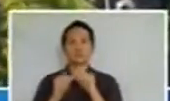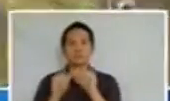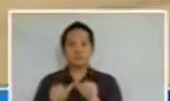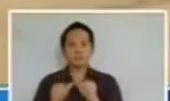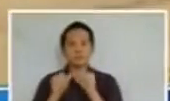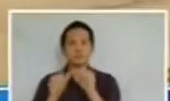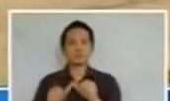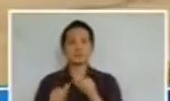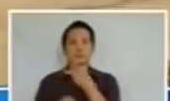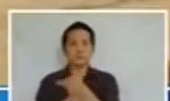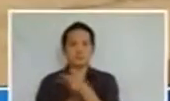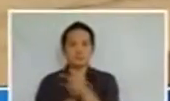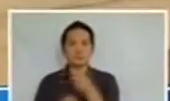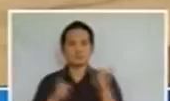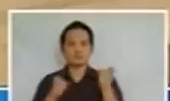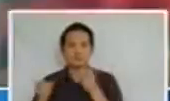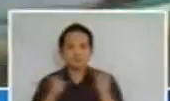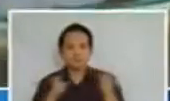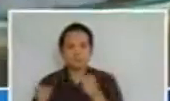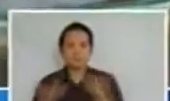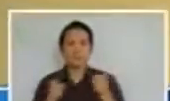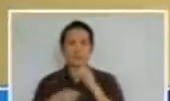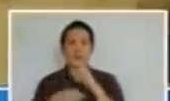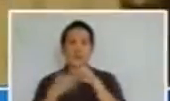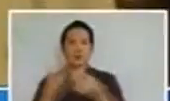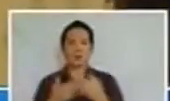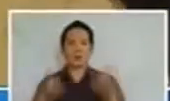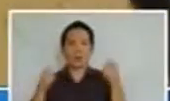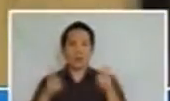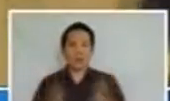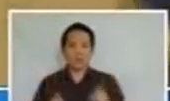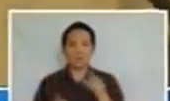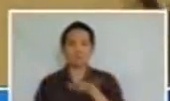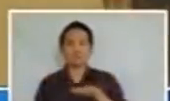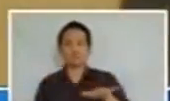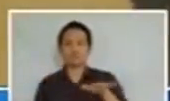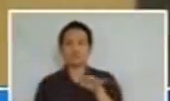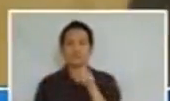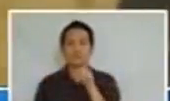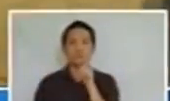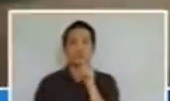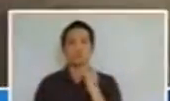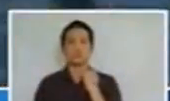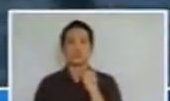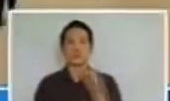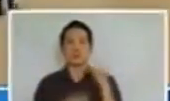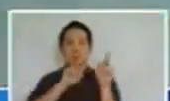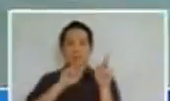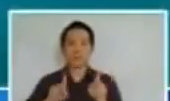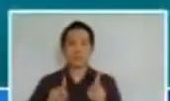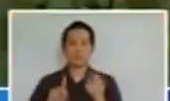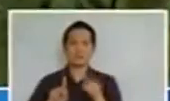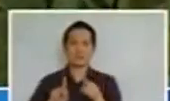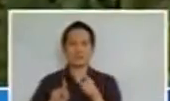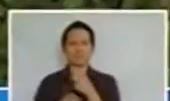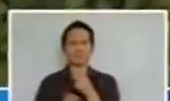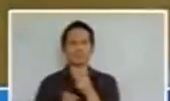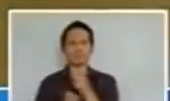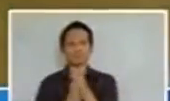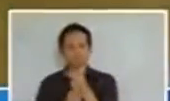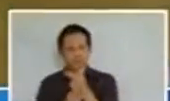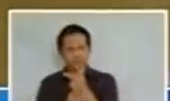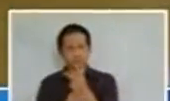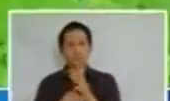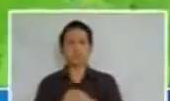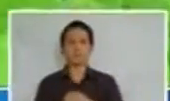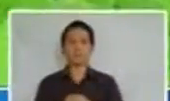ay mabigyan natin ng tamang kaukulan. At huling-huli, pagbukas ng